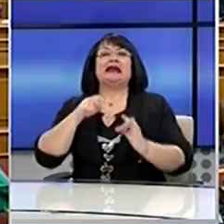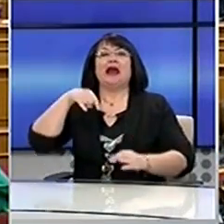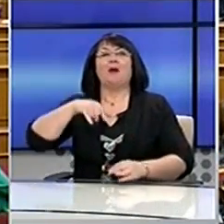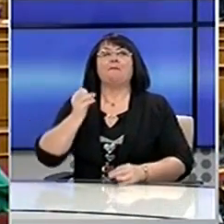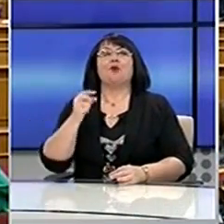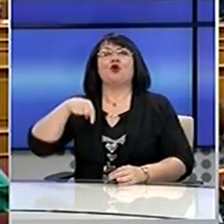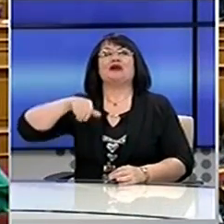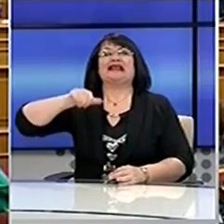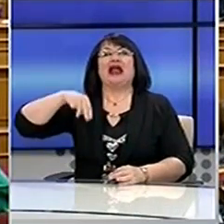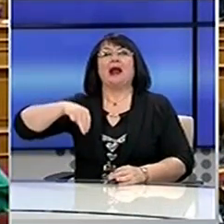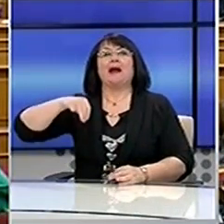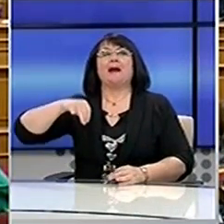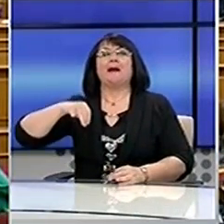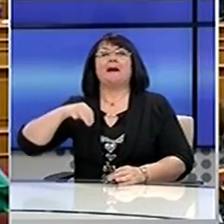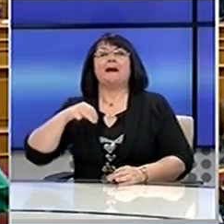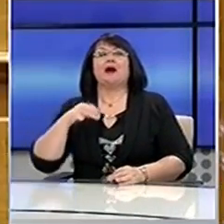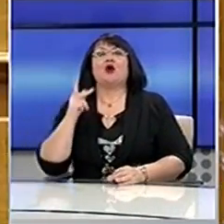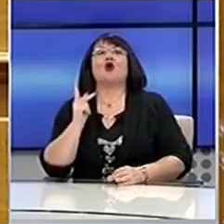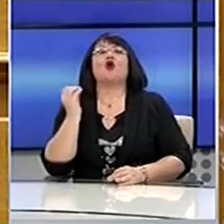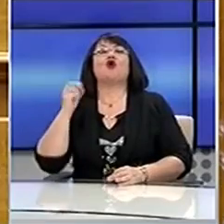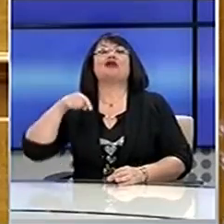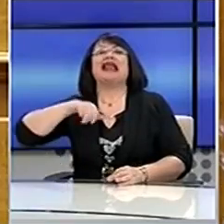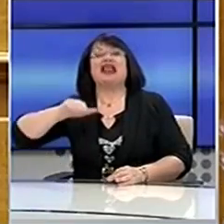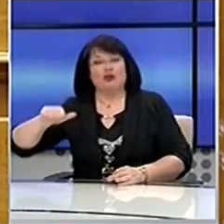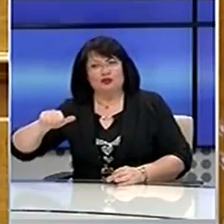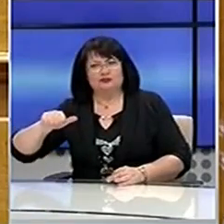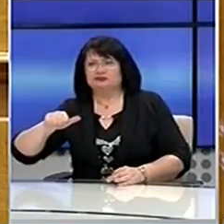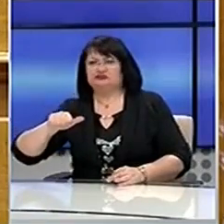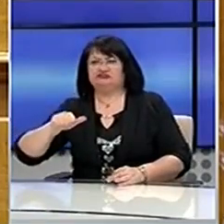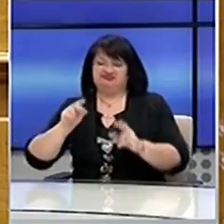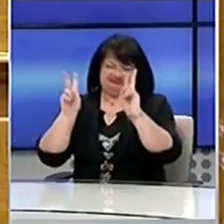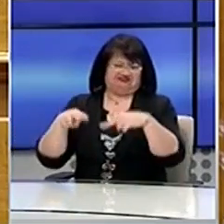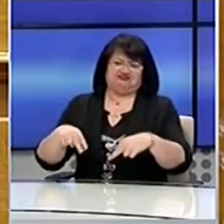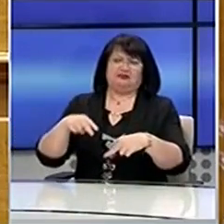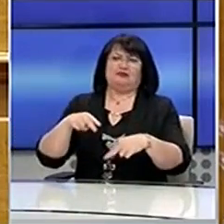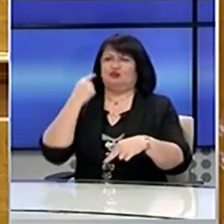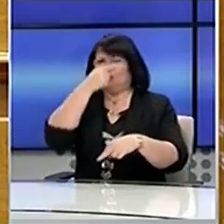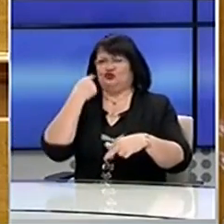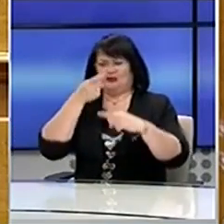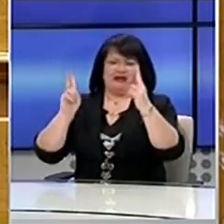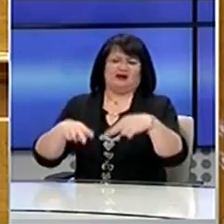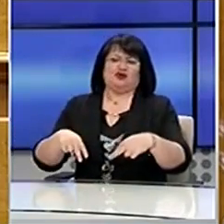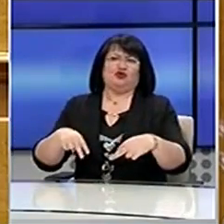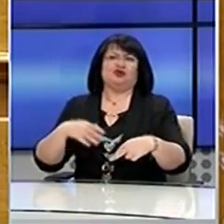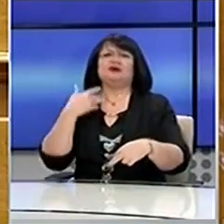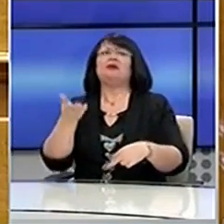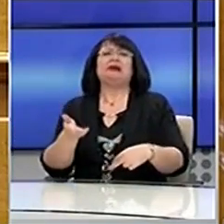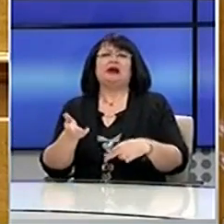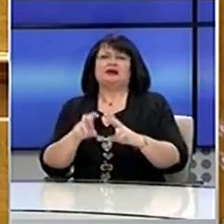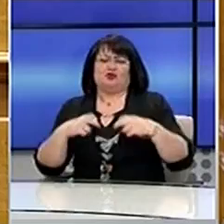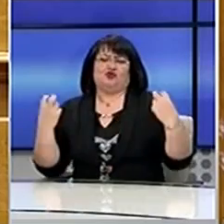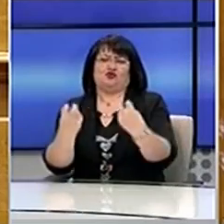Κοτανίδου. Κυρία Κοτανίδου, δεν την γνώριζα, την γνώρισα στα πλαίσια